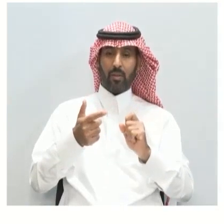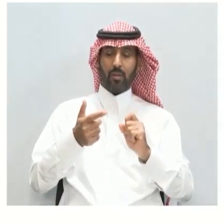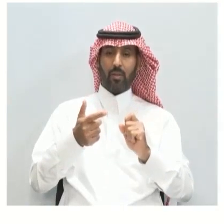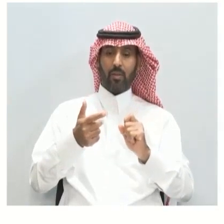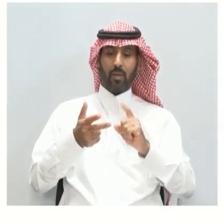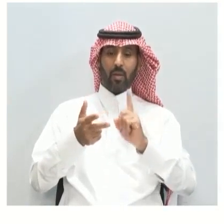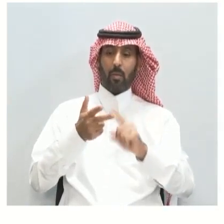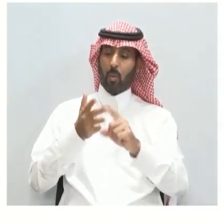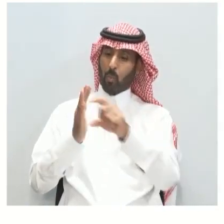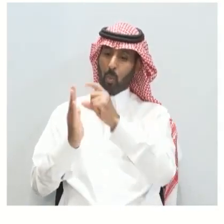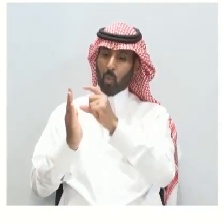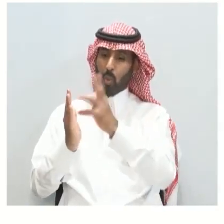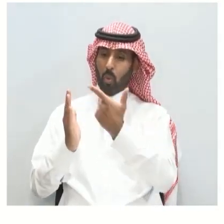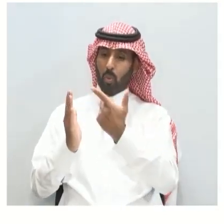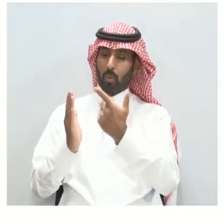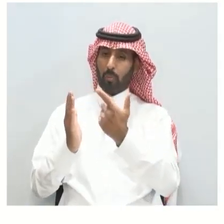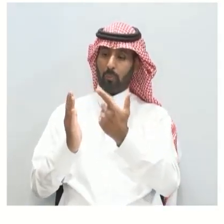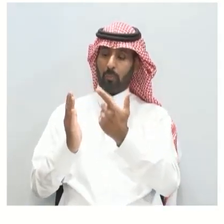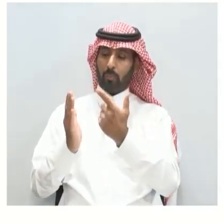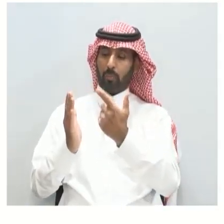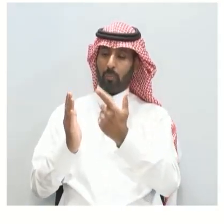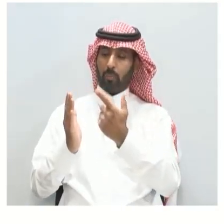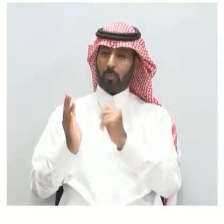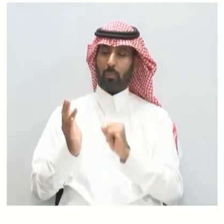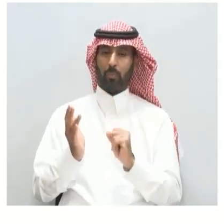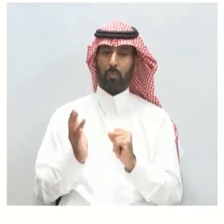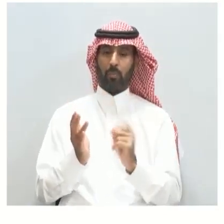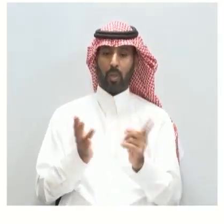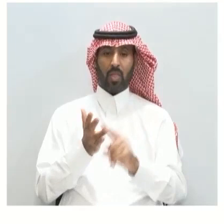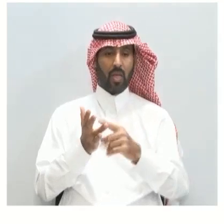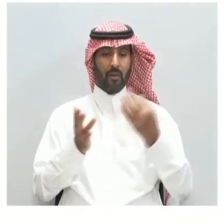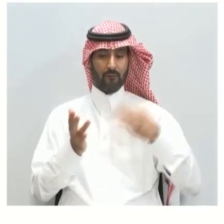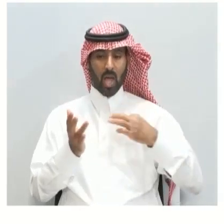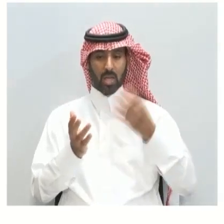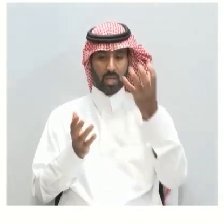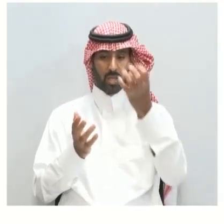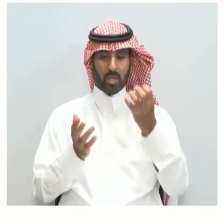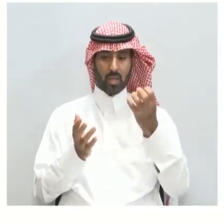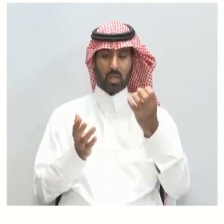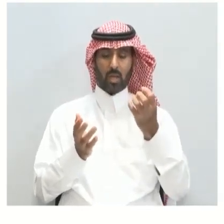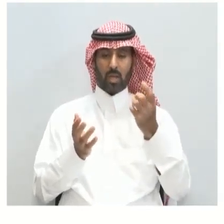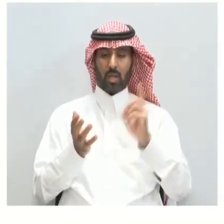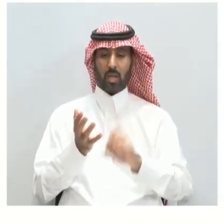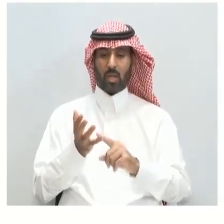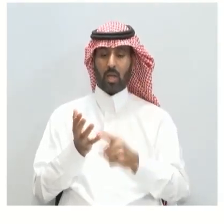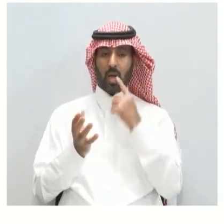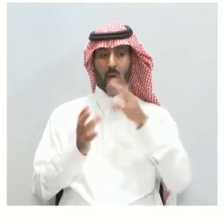كذلك موضوعه احسنتم كذلك ثمرته كذلكم